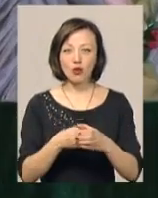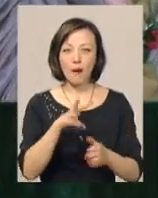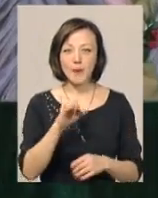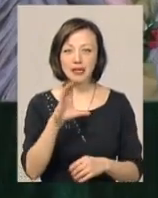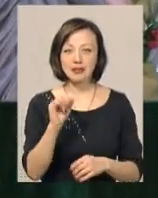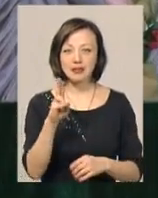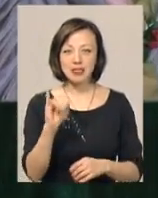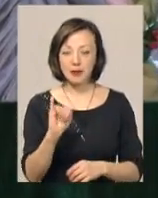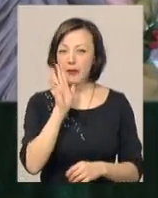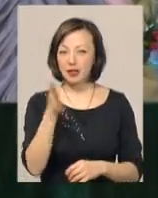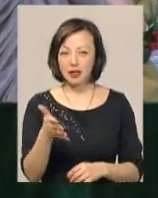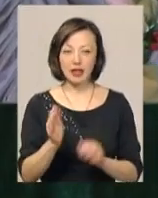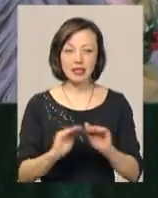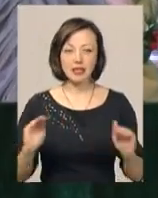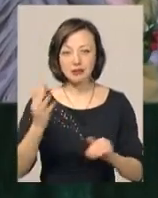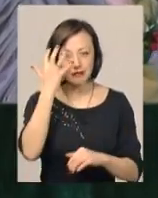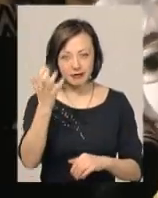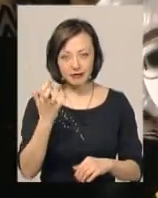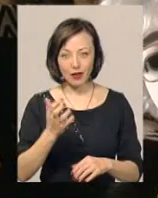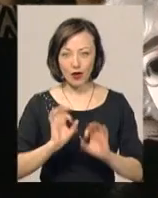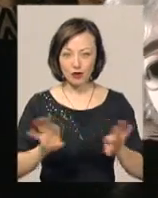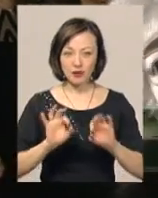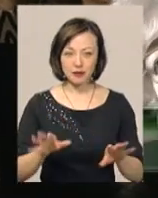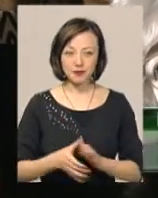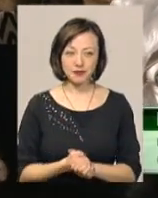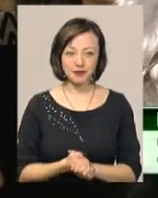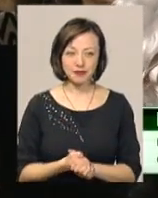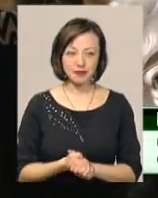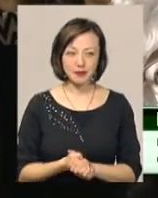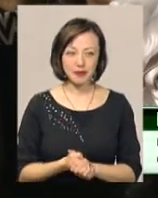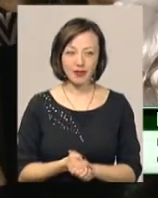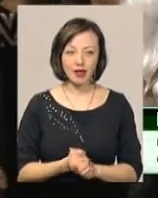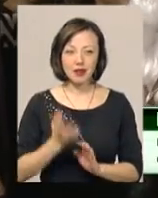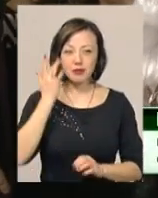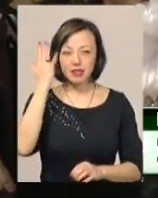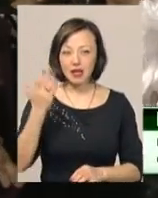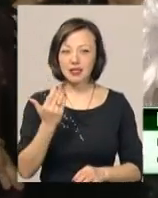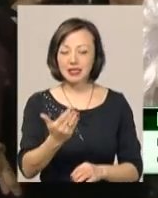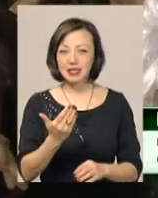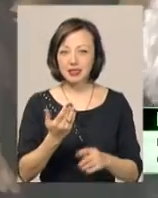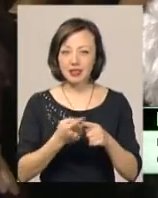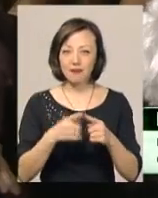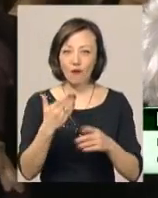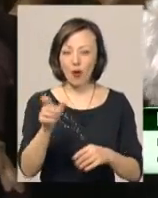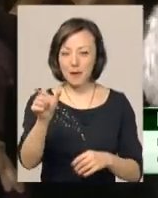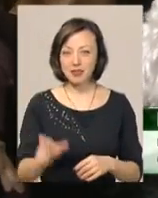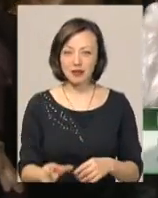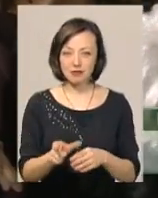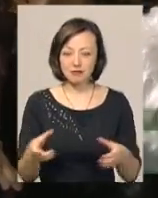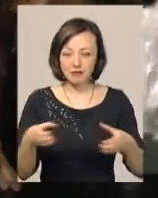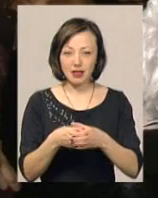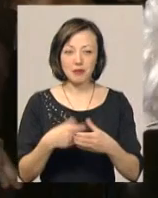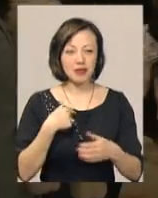рік. Вихованці про нього розповідають із захопленням. Представить, що ти і твій персонаж – це одне ціле. Мені дуже подобається